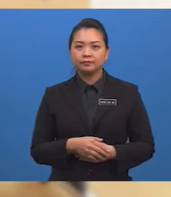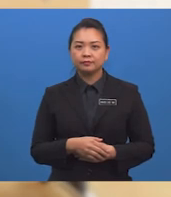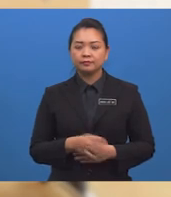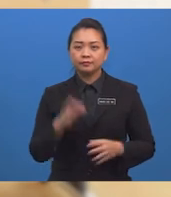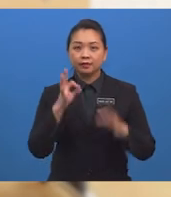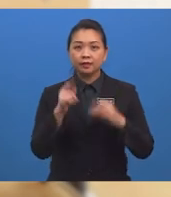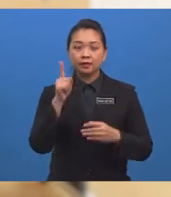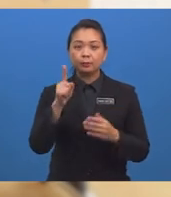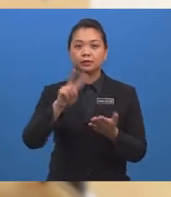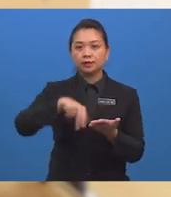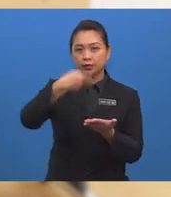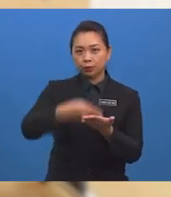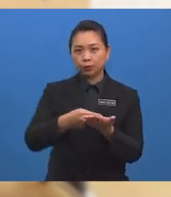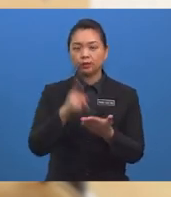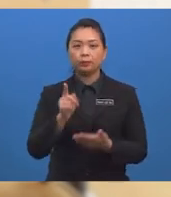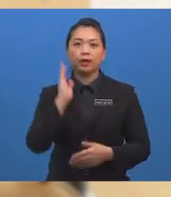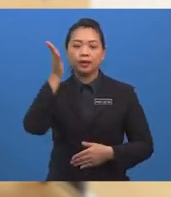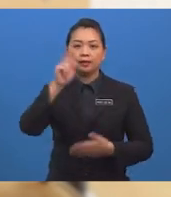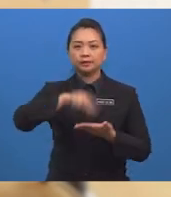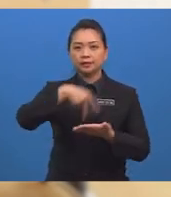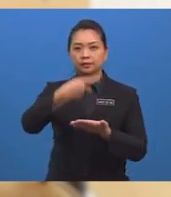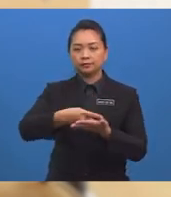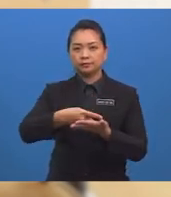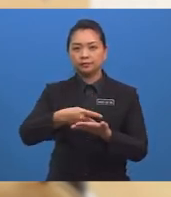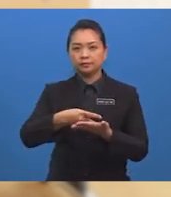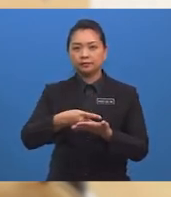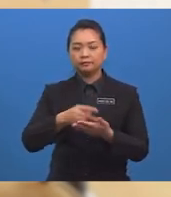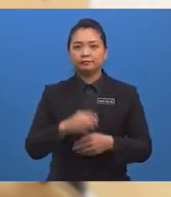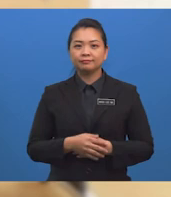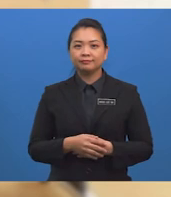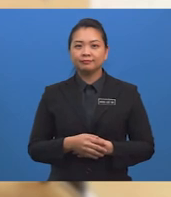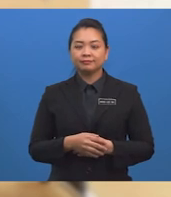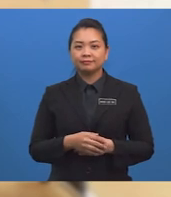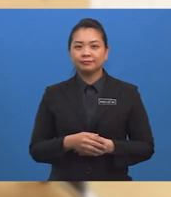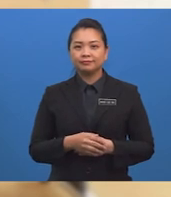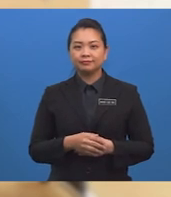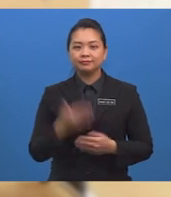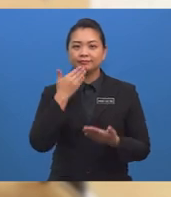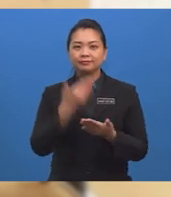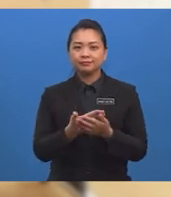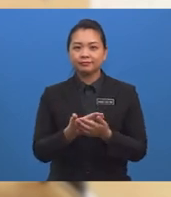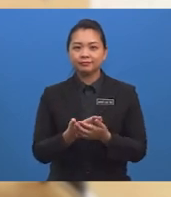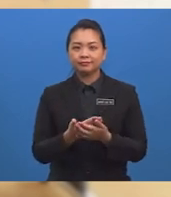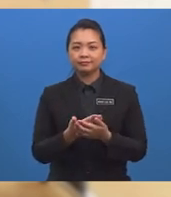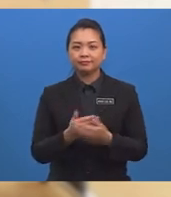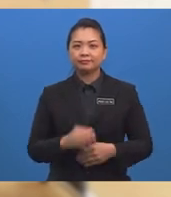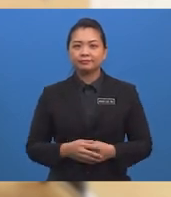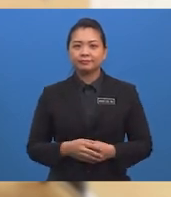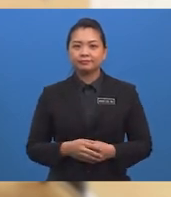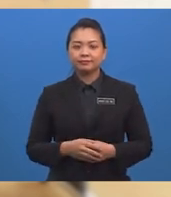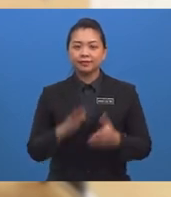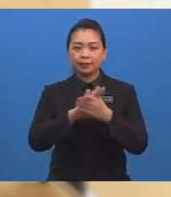langit. Jika engkau jatuh, engkau akan jatuh di antara bintang. Sekian, terima kasih kerana sudi menonton siaran ini